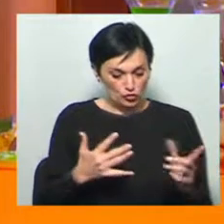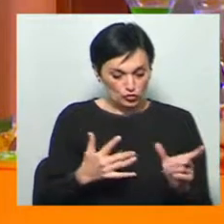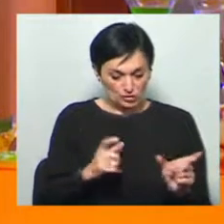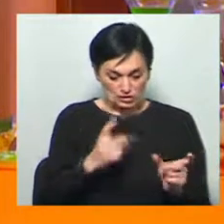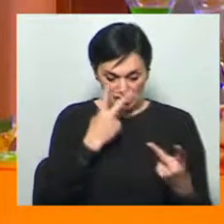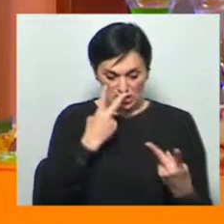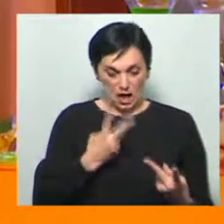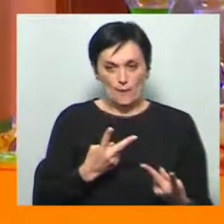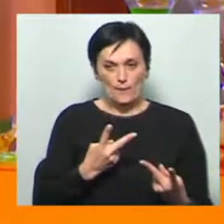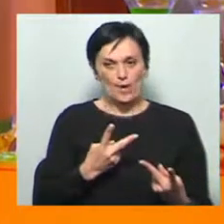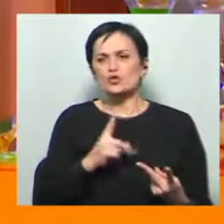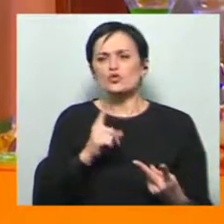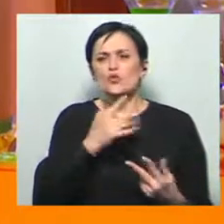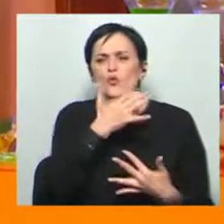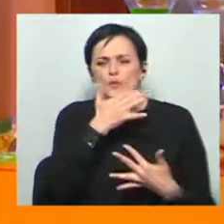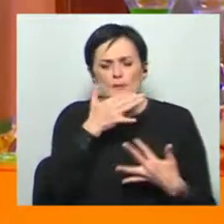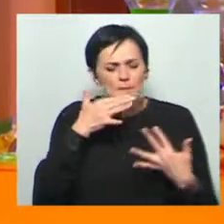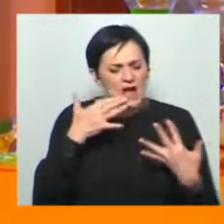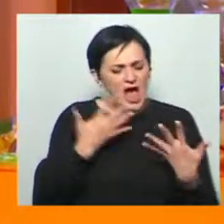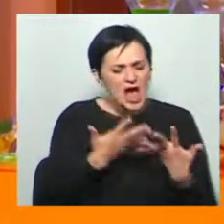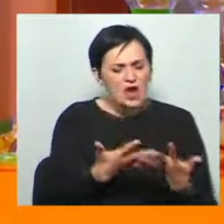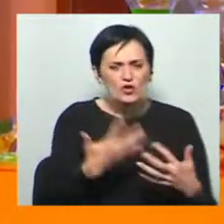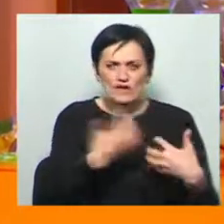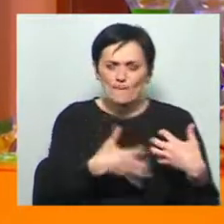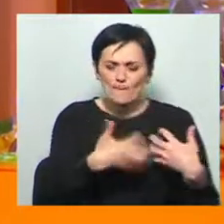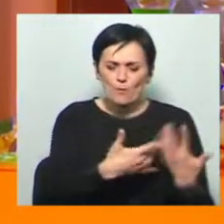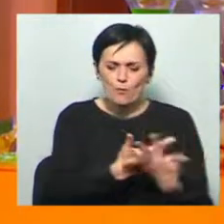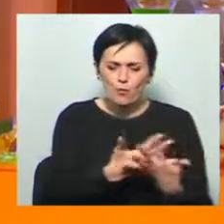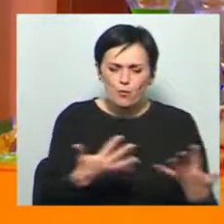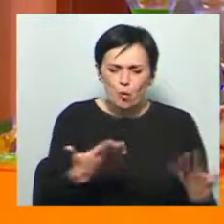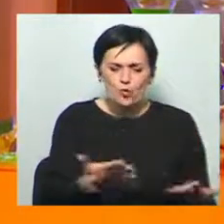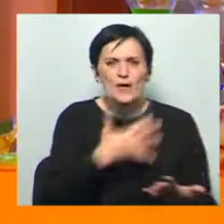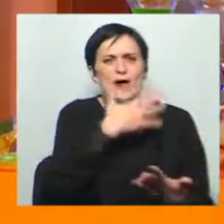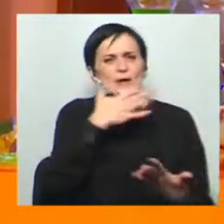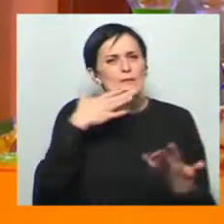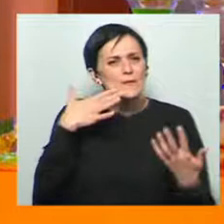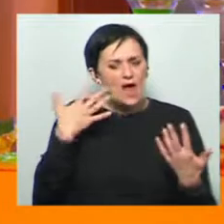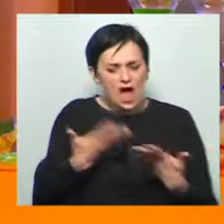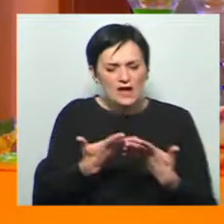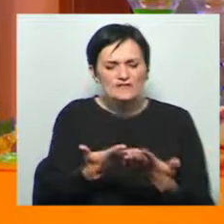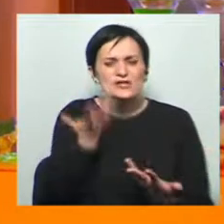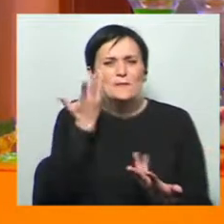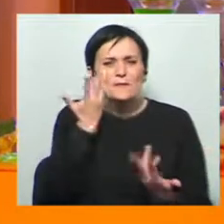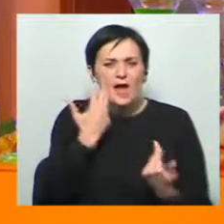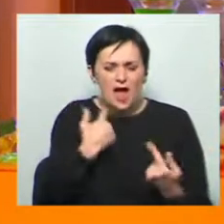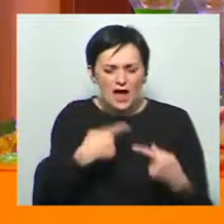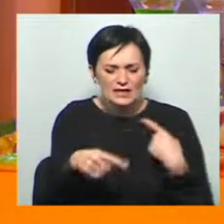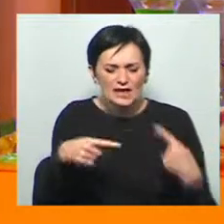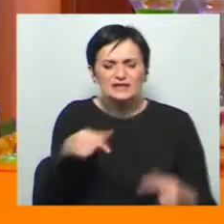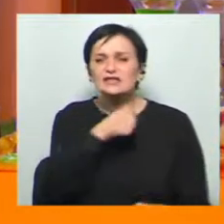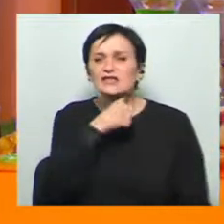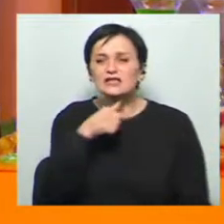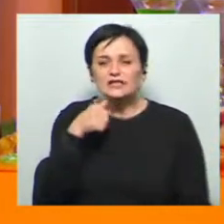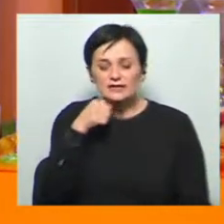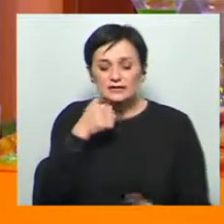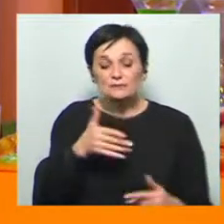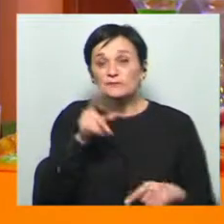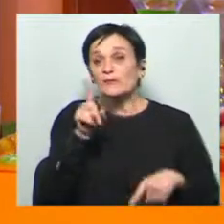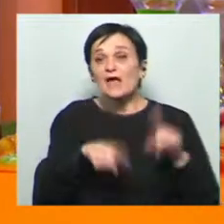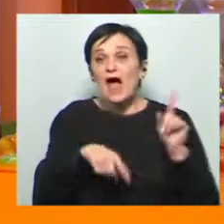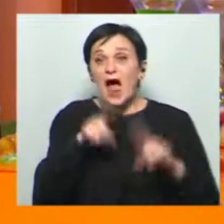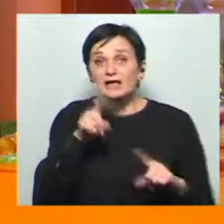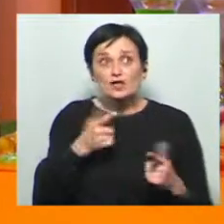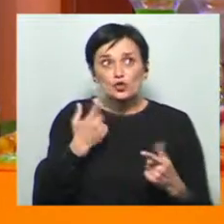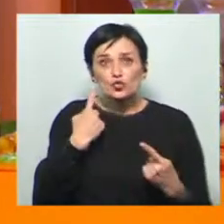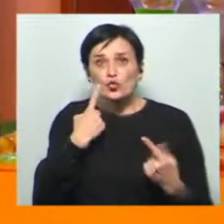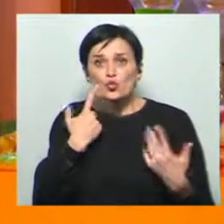კომბინაცია. ეს არის უხვად წარმოდგენილი ბოსტნეული, უხვად წარმოდგენილი ფერად-ფერადი ხილი, ხანდახან